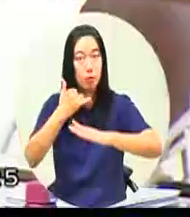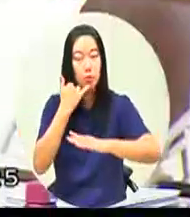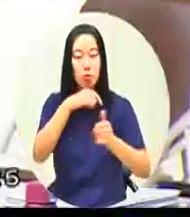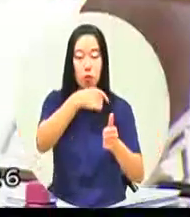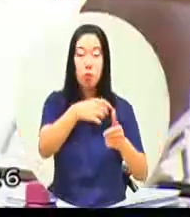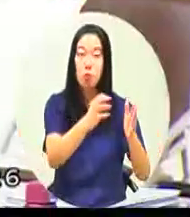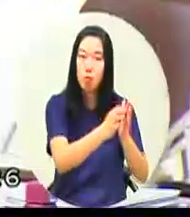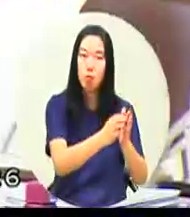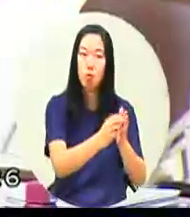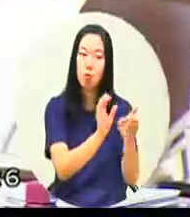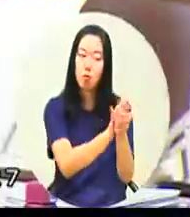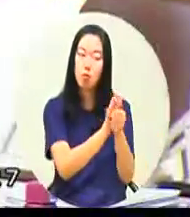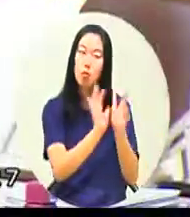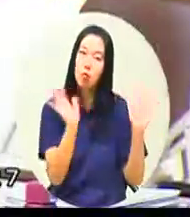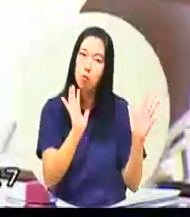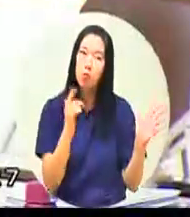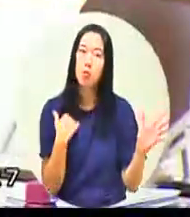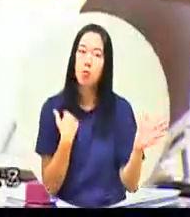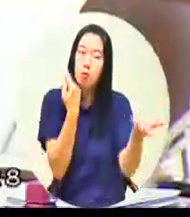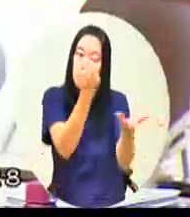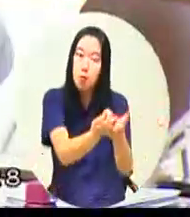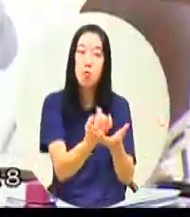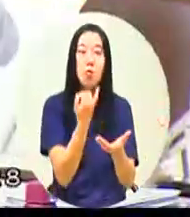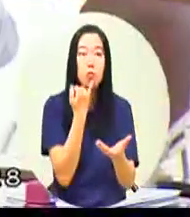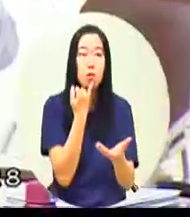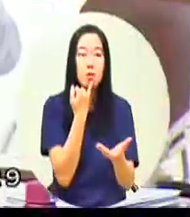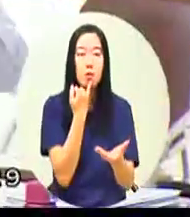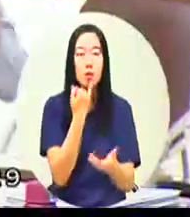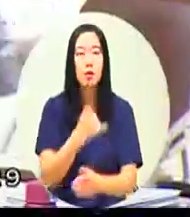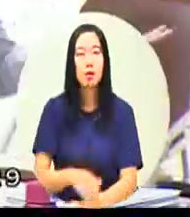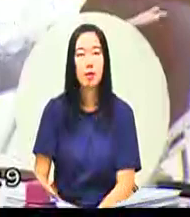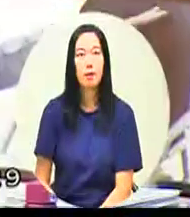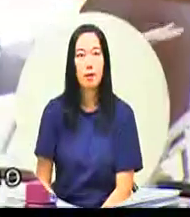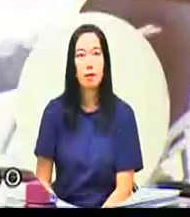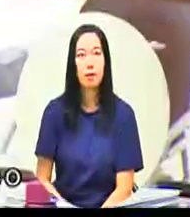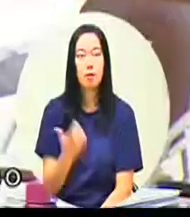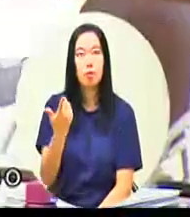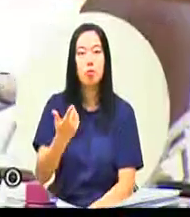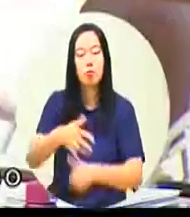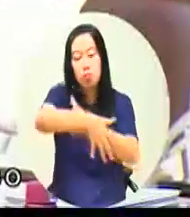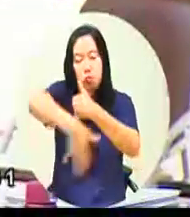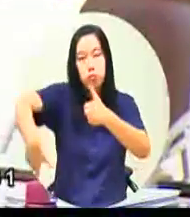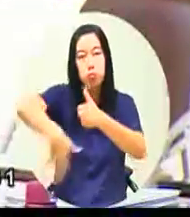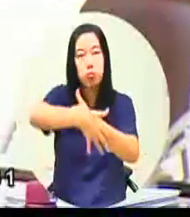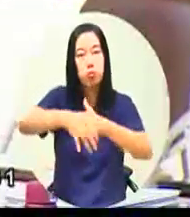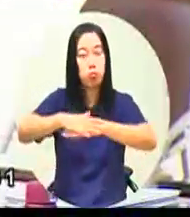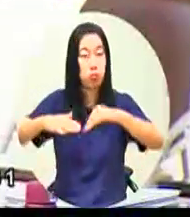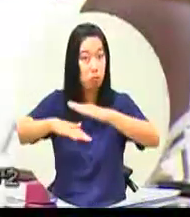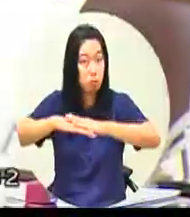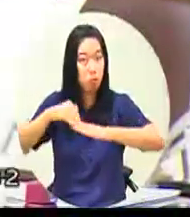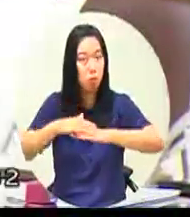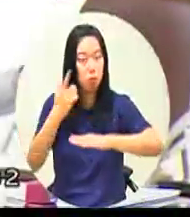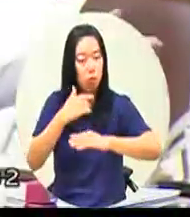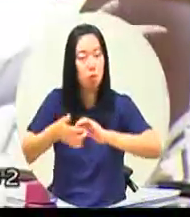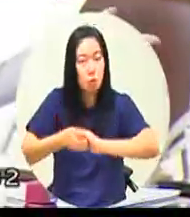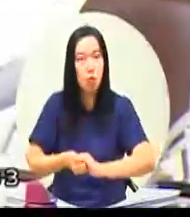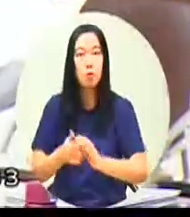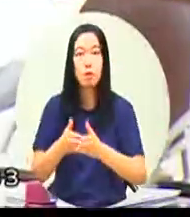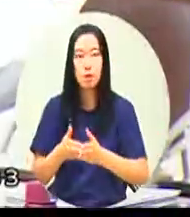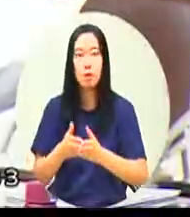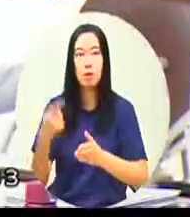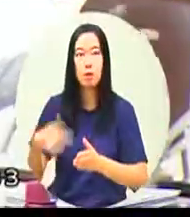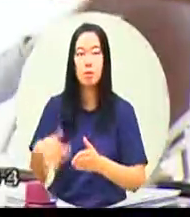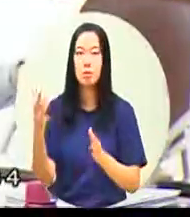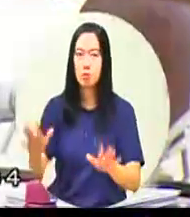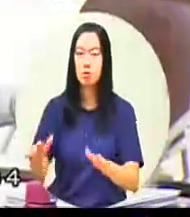仔，好也来参与啊。那现在，我觉得横向的发展是很必要的，像现在我们少